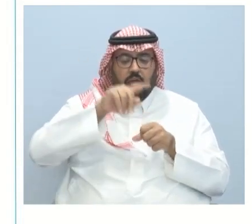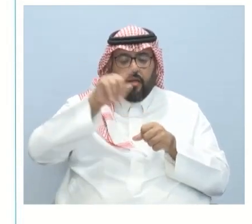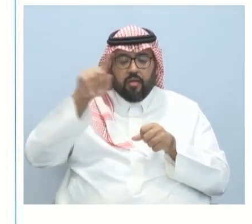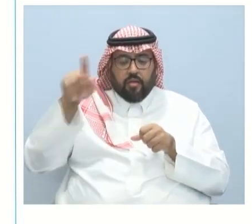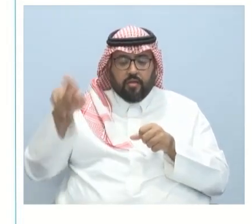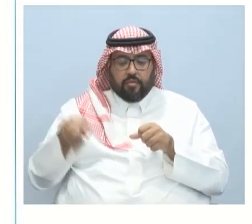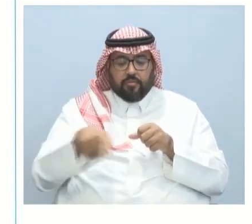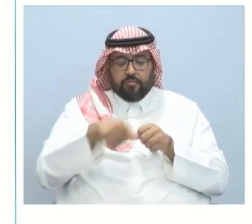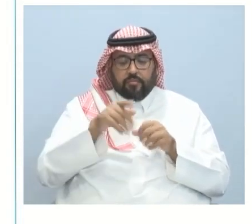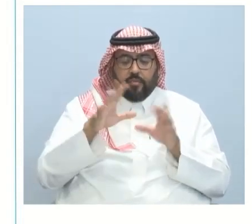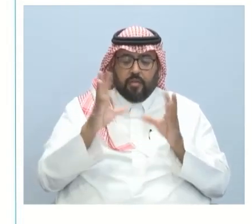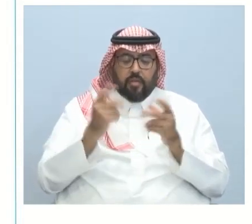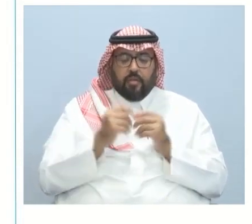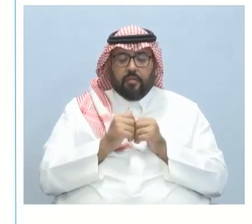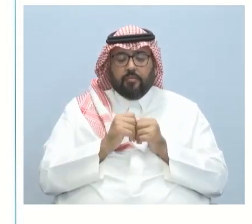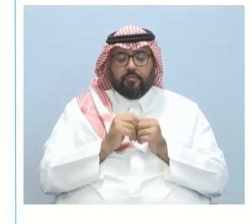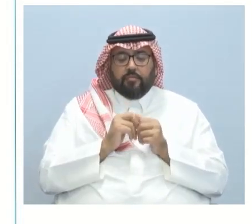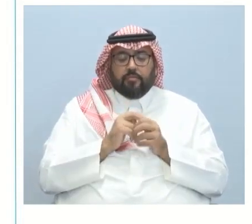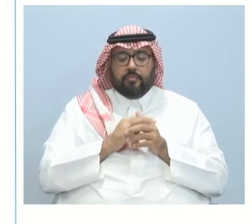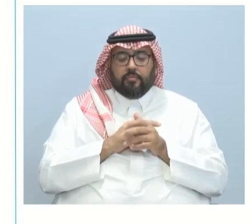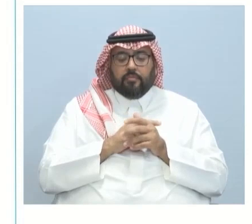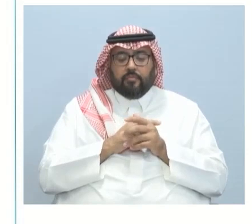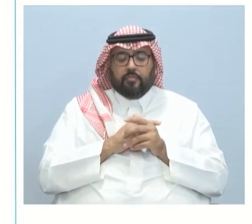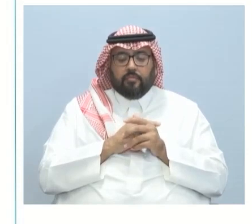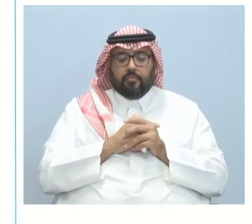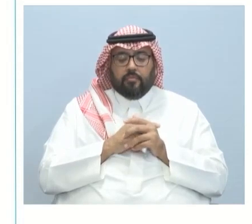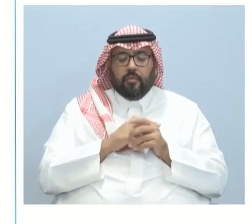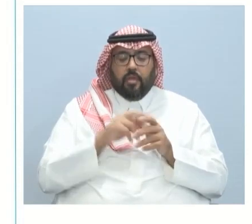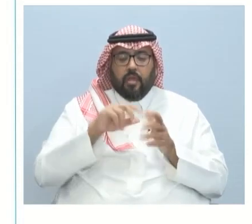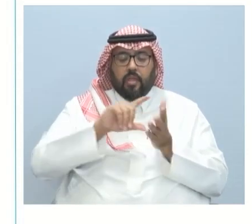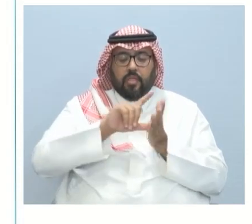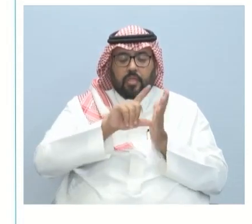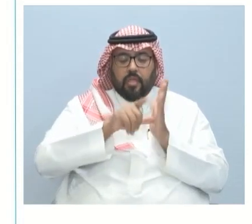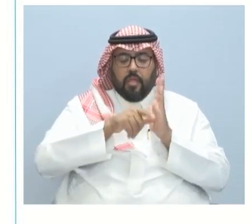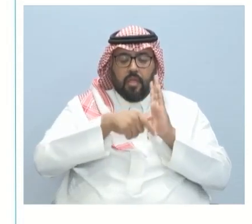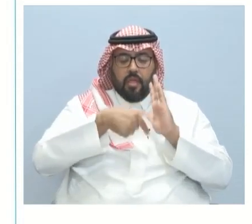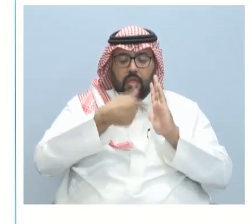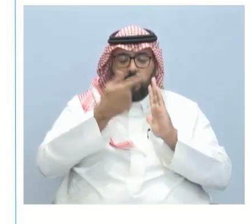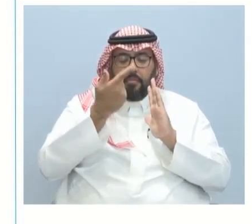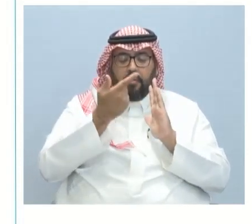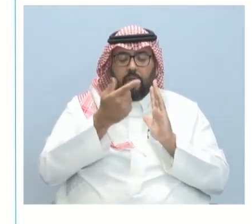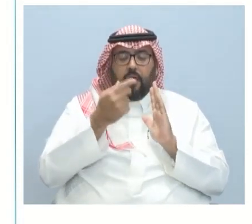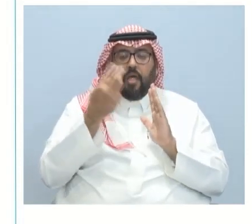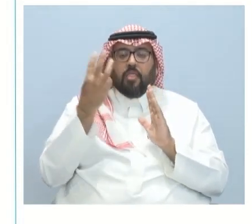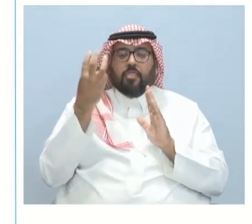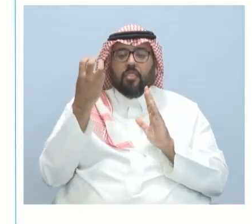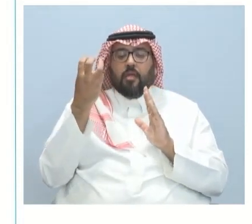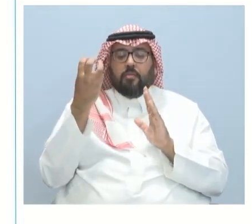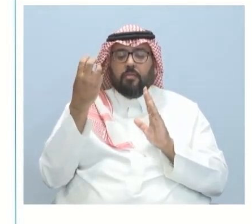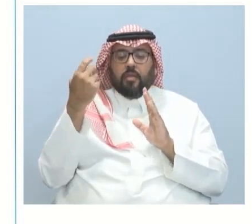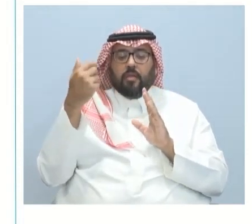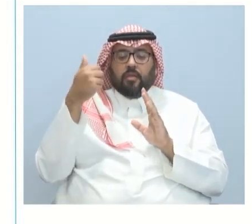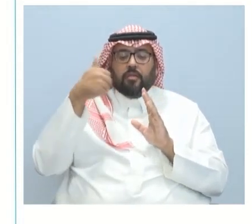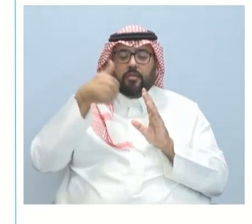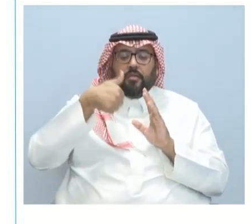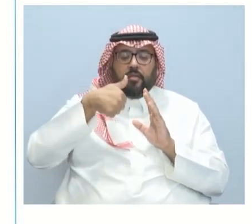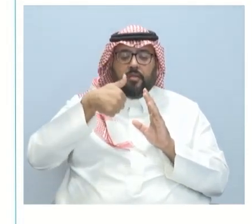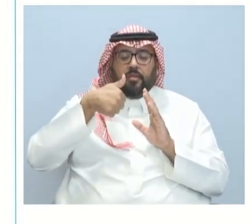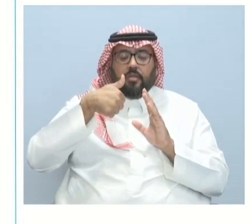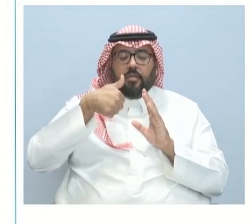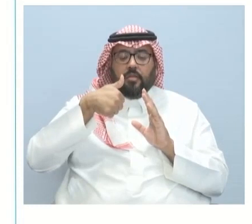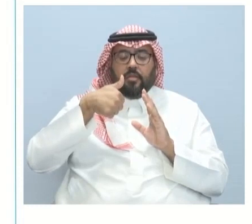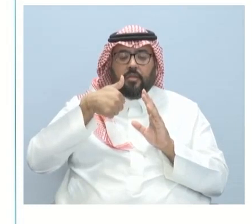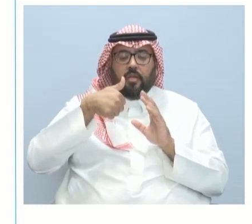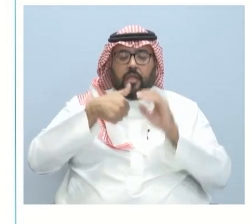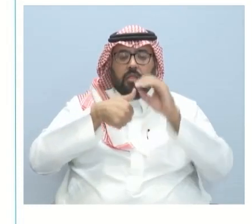تنفيذ هذه الخطوات كما تعلم فان الدائره الكامله تتكون من 360 درجه وبما